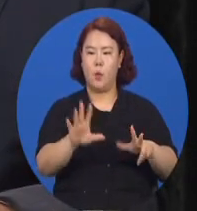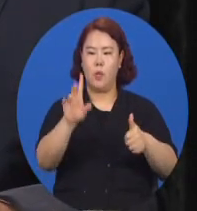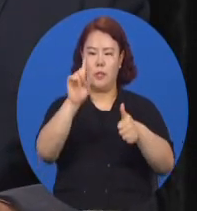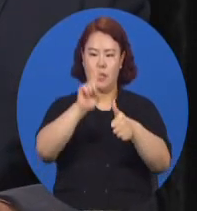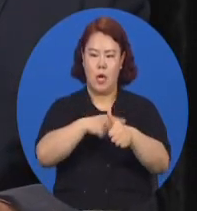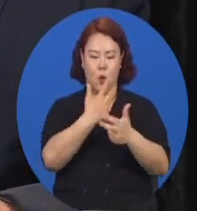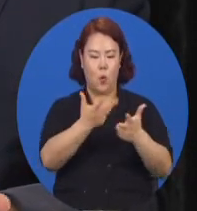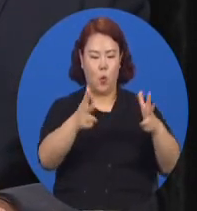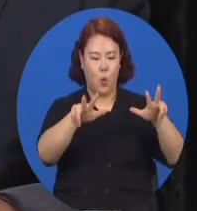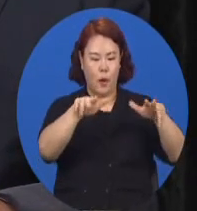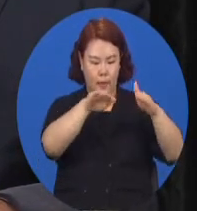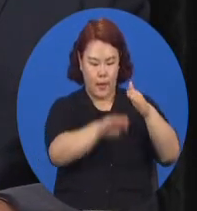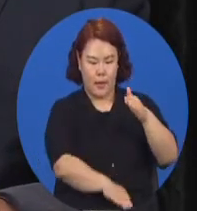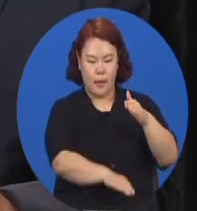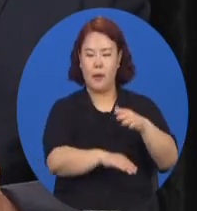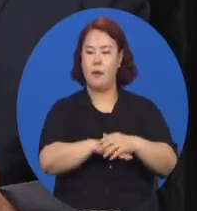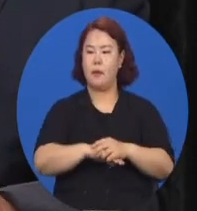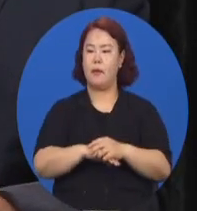밑에